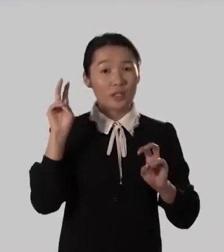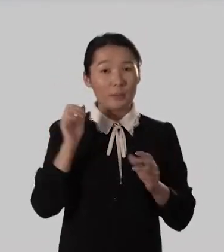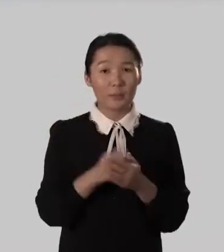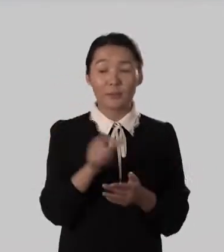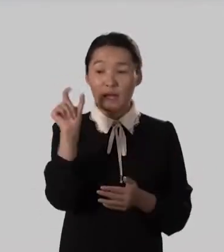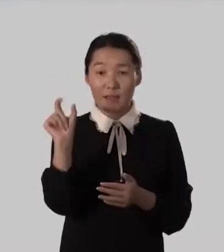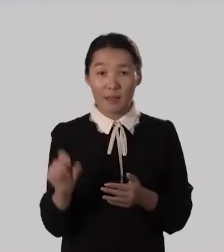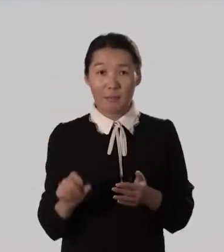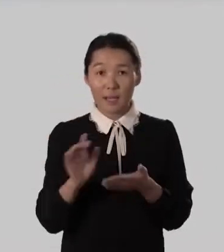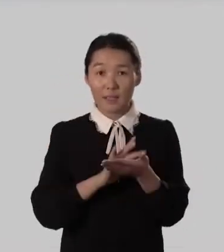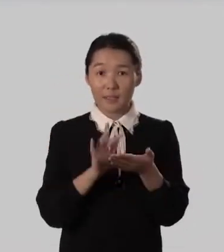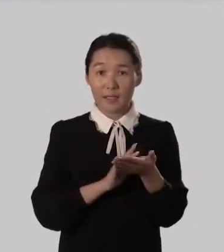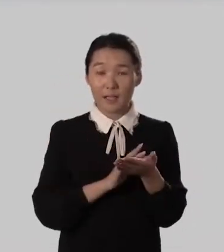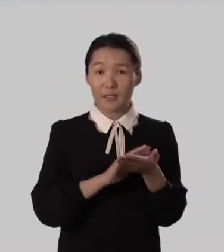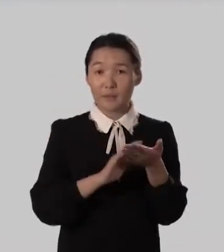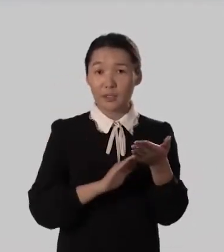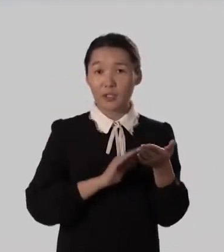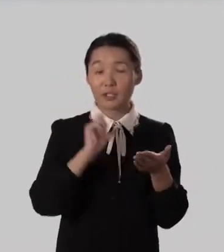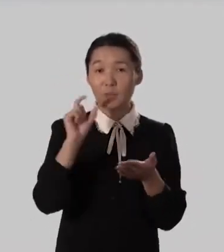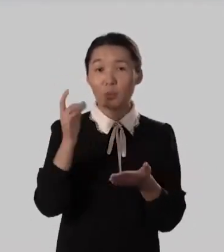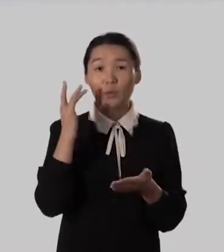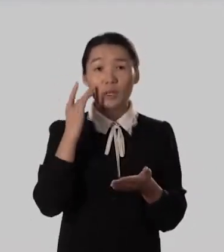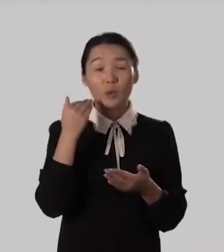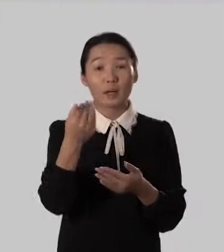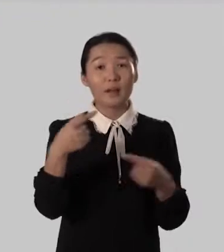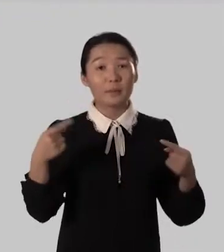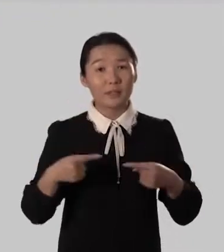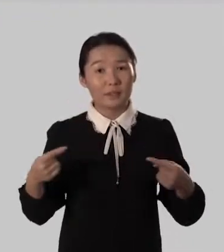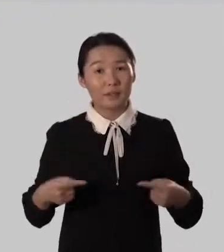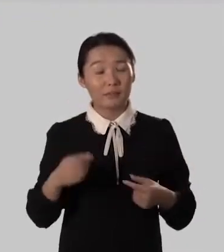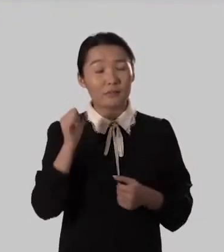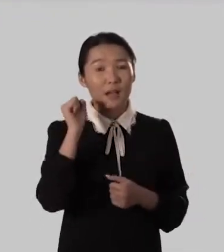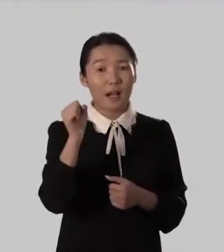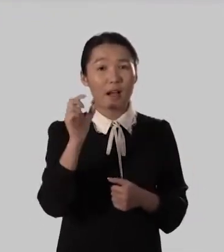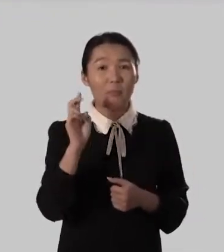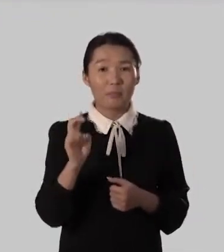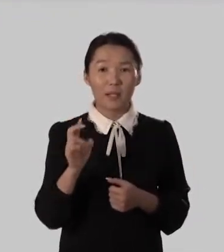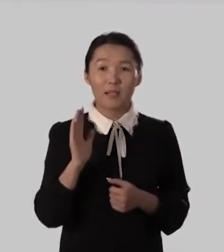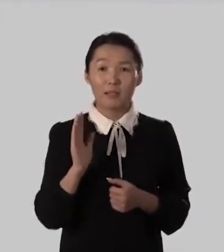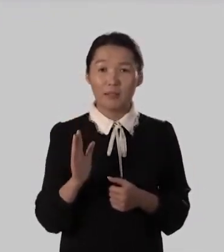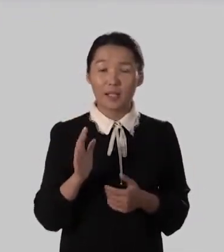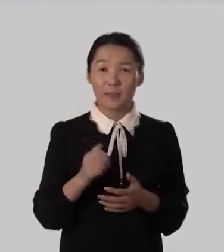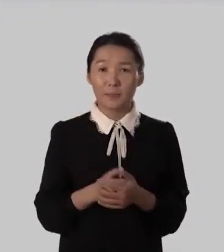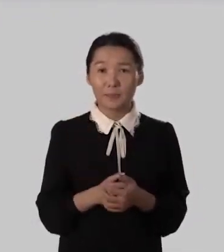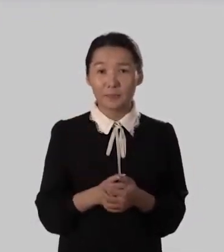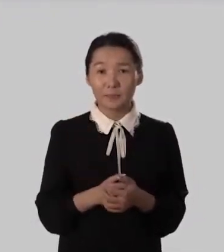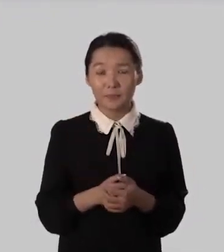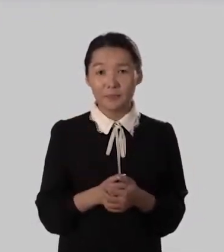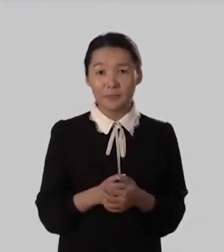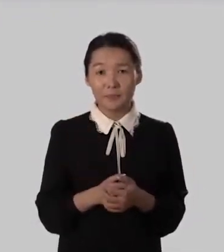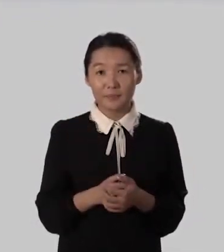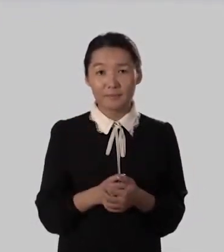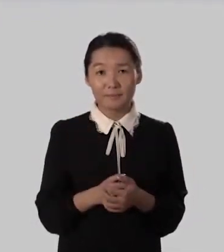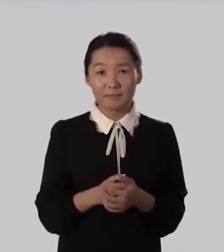тема на полях тетради напишите букву которая вам соответствует а б или в и